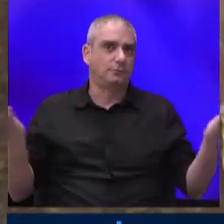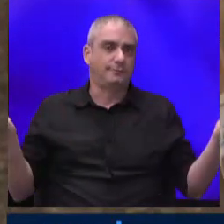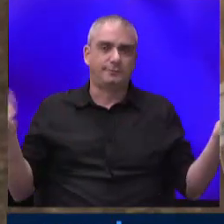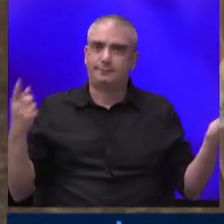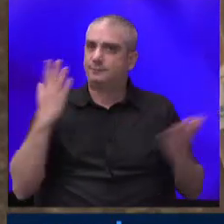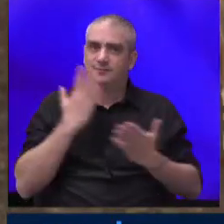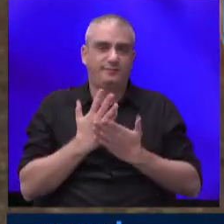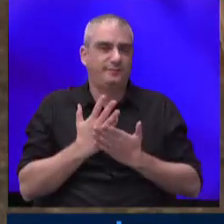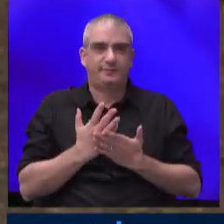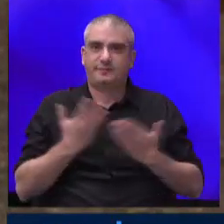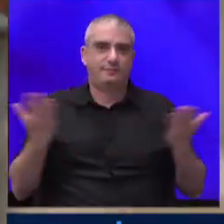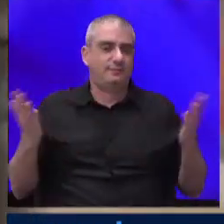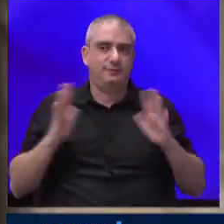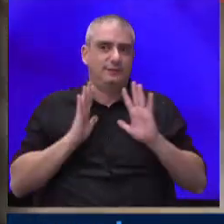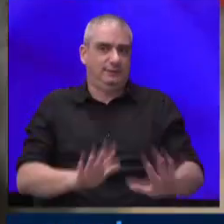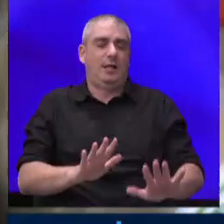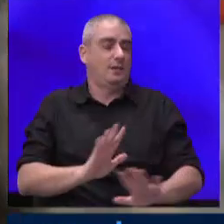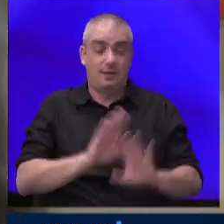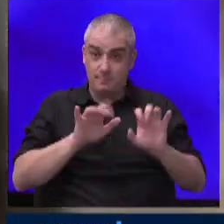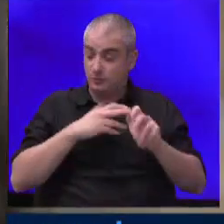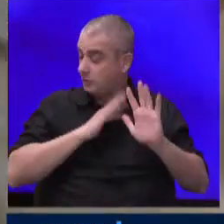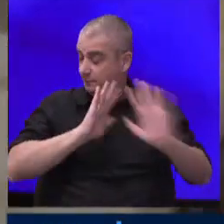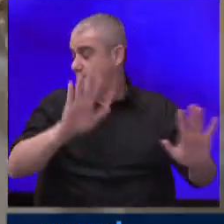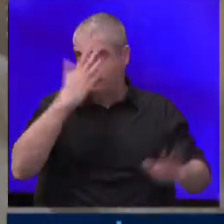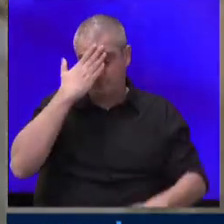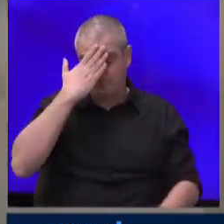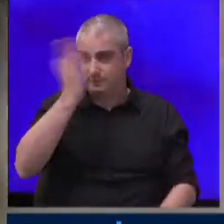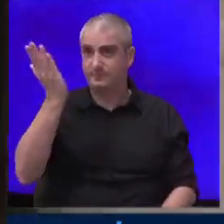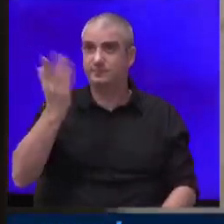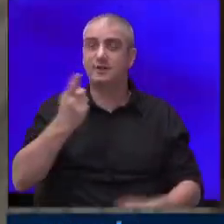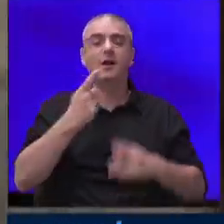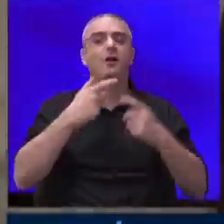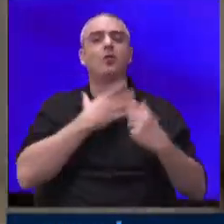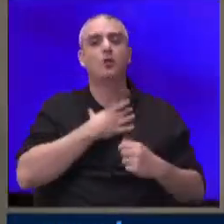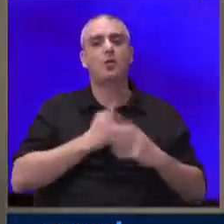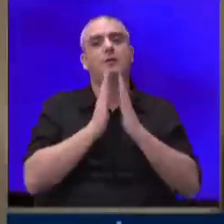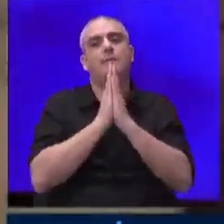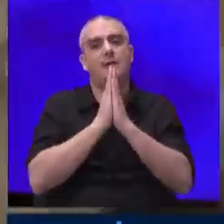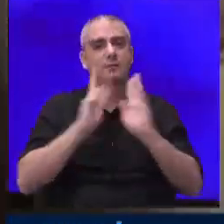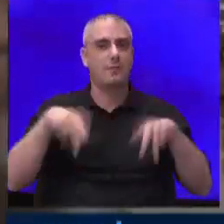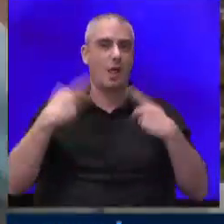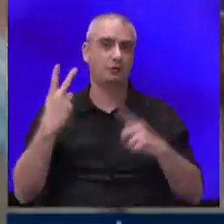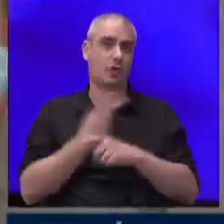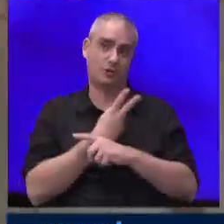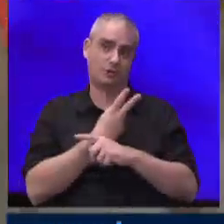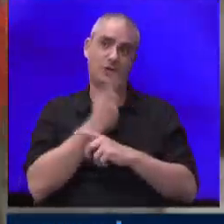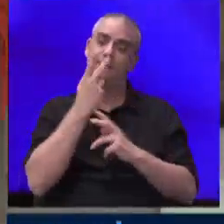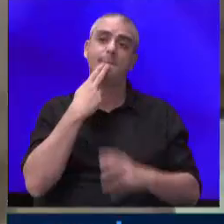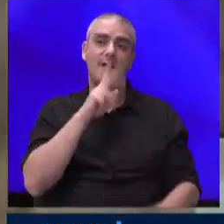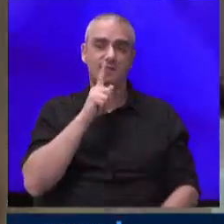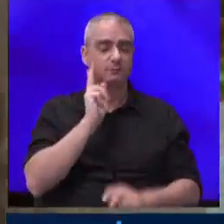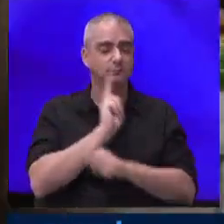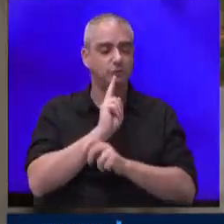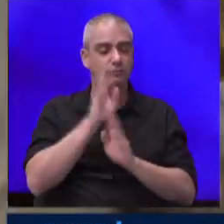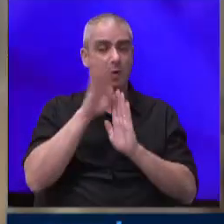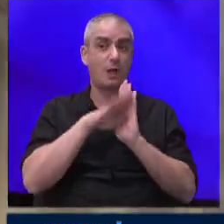שנאה למחשב. בתנועות הנוער מתחננים לחזור לשגרה, הם מבטיחים לעמוד בהנחיות לעשות